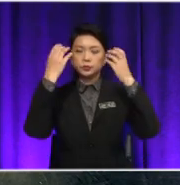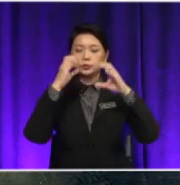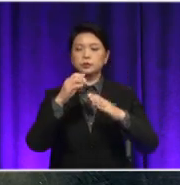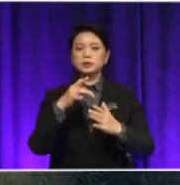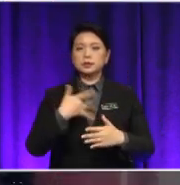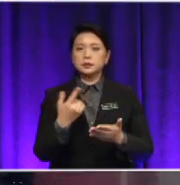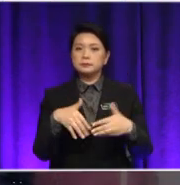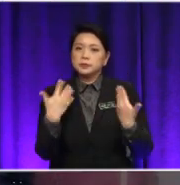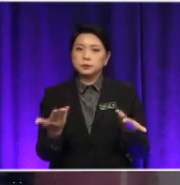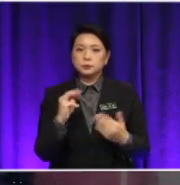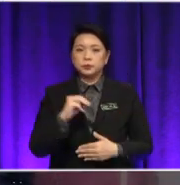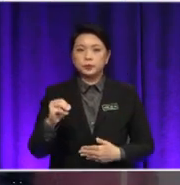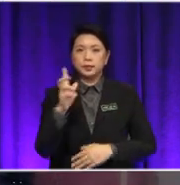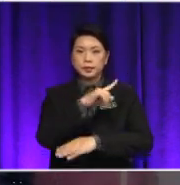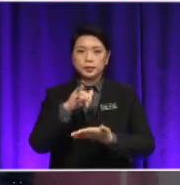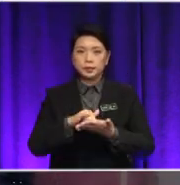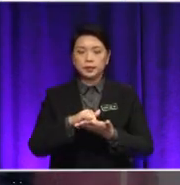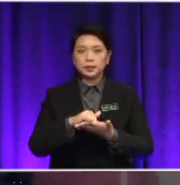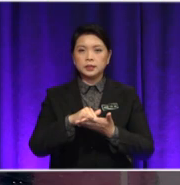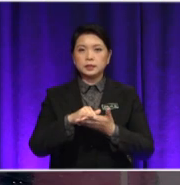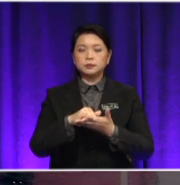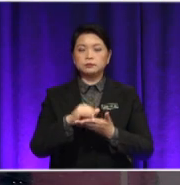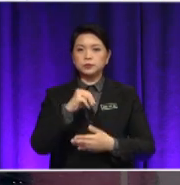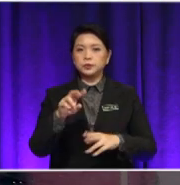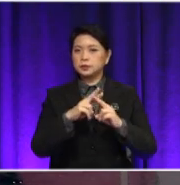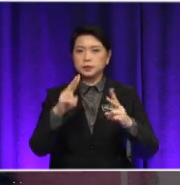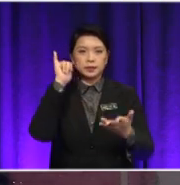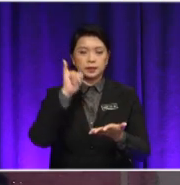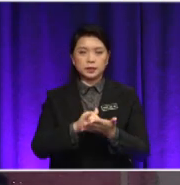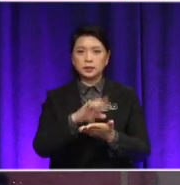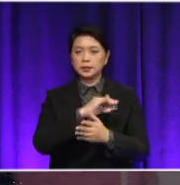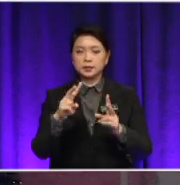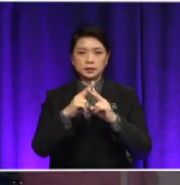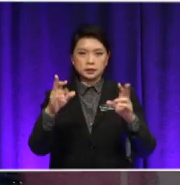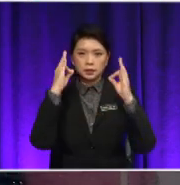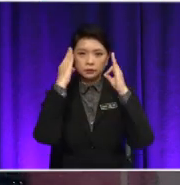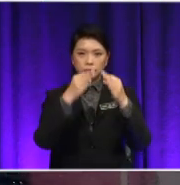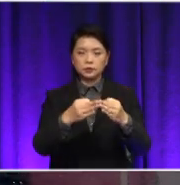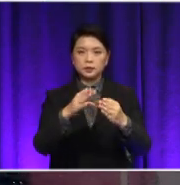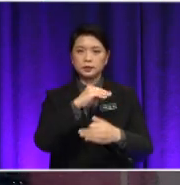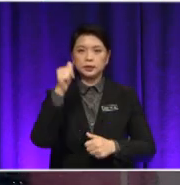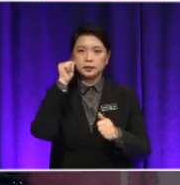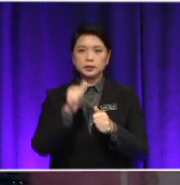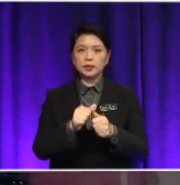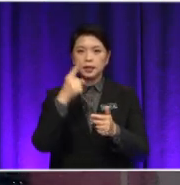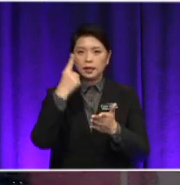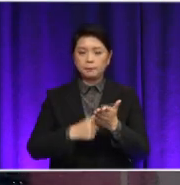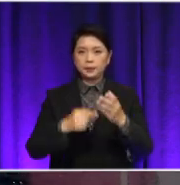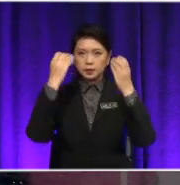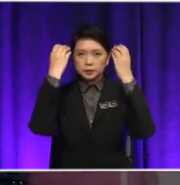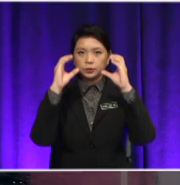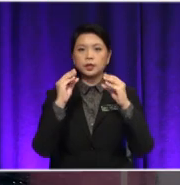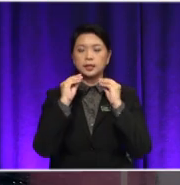saya tengok diorang sangat confident. Betul. Dan sangat semangat. Yakin. Setuju. Sangat fokus. Memang ingat apa yang saya, Cikgu Intan dan Cikgu